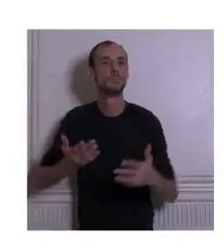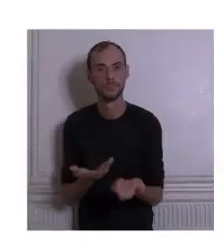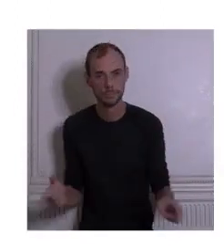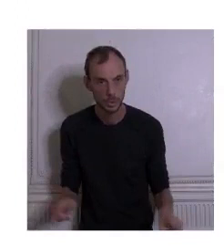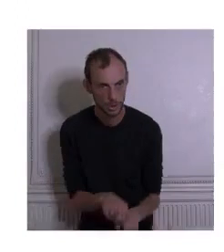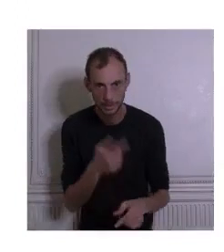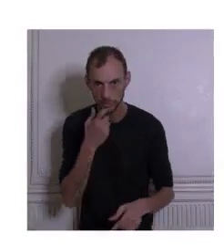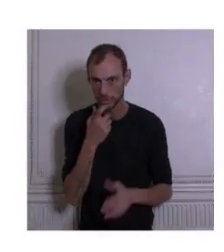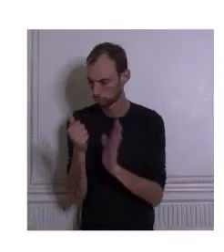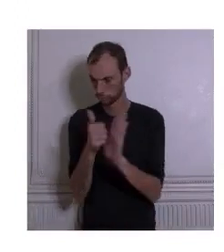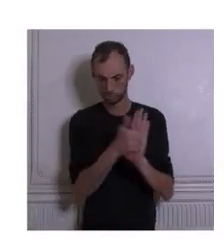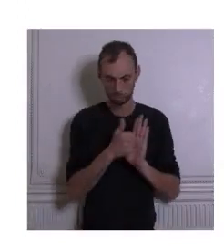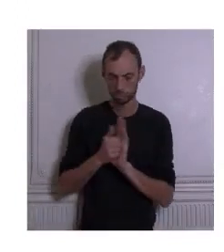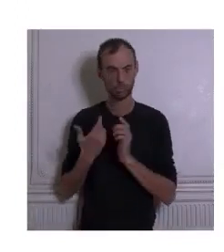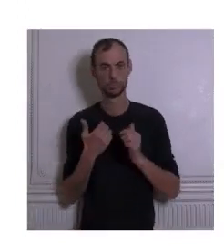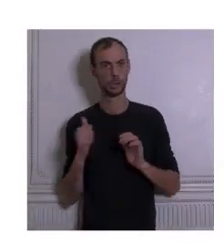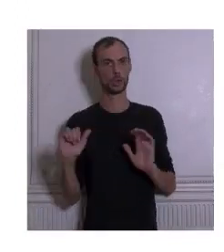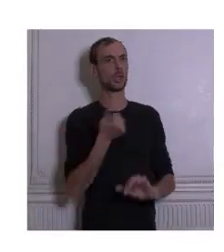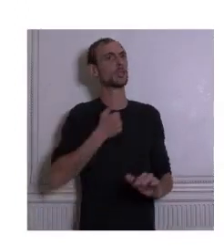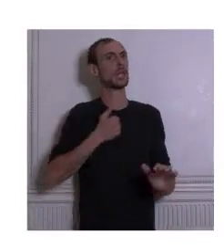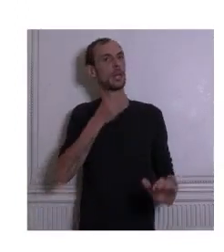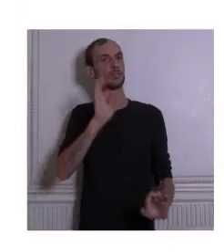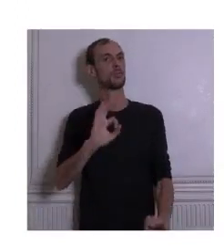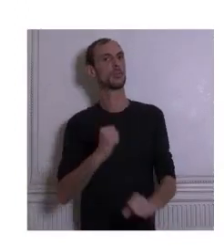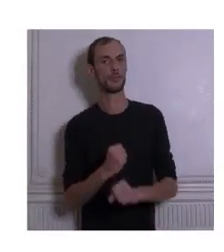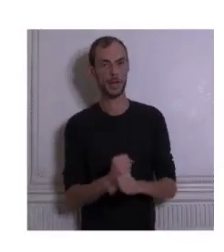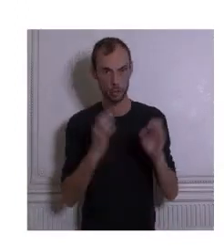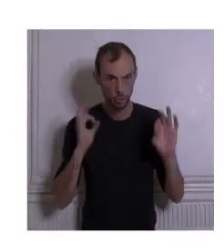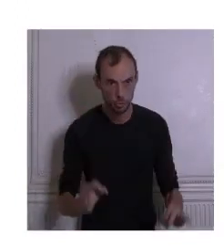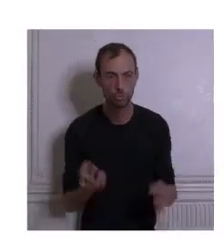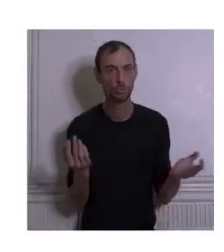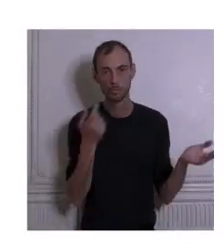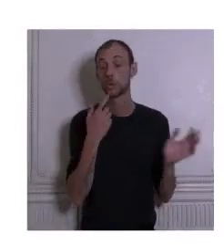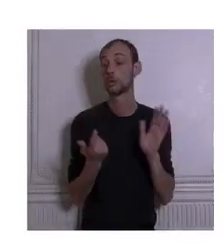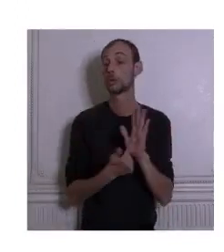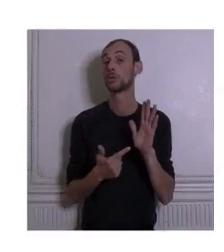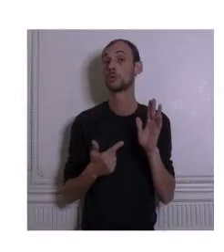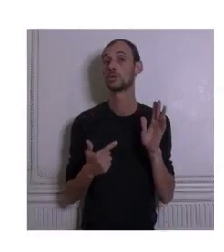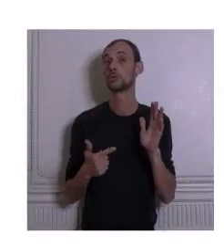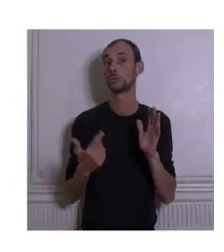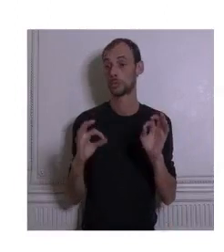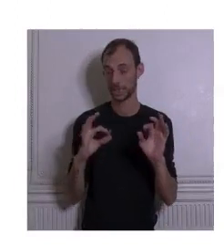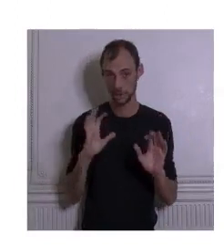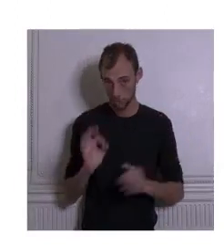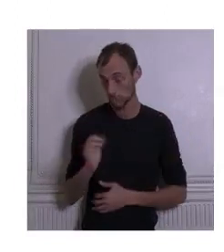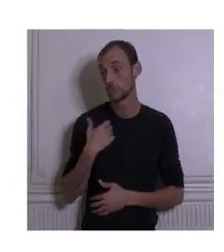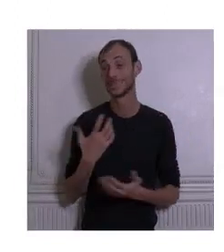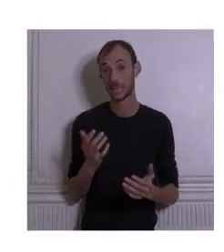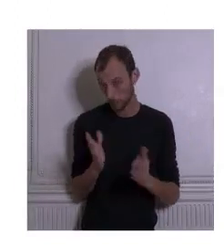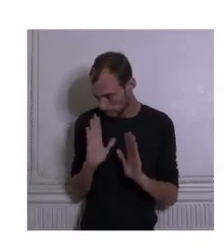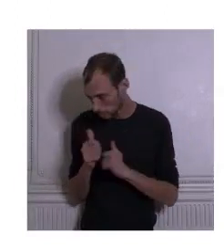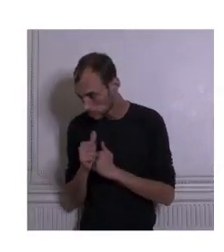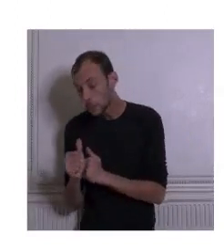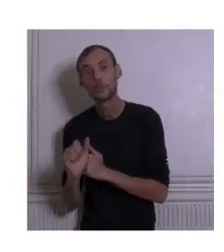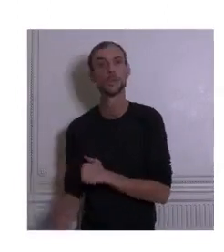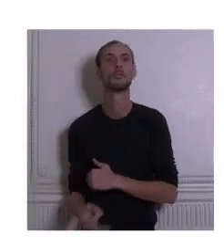Et donc voilà, la municipalité ne s'est pas engagée. Enfin, à lire le texte, on a l'impression que la municipalité a tout fait. Non,